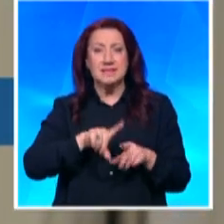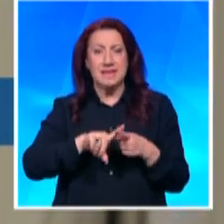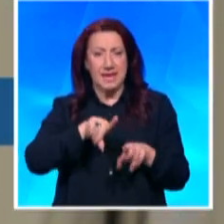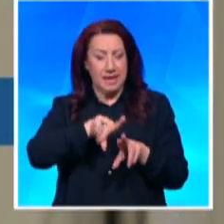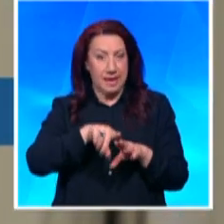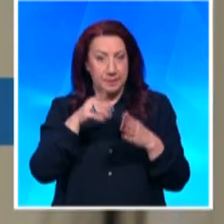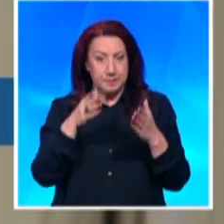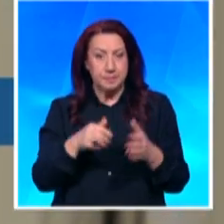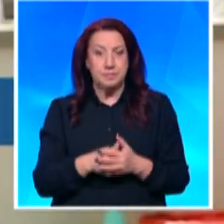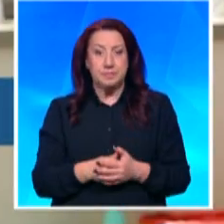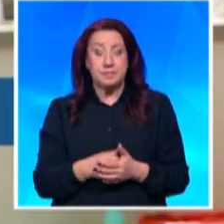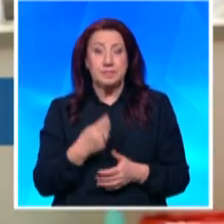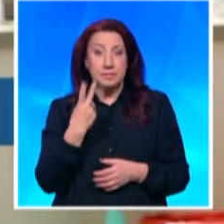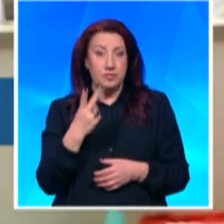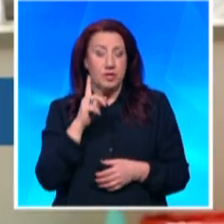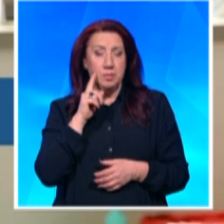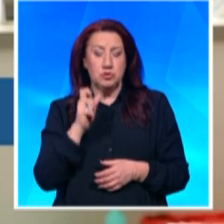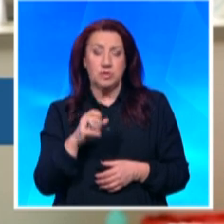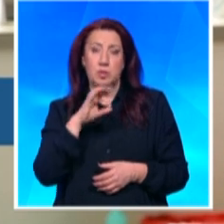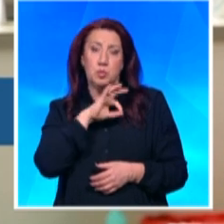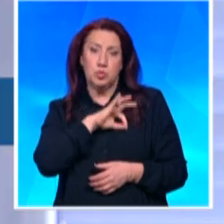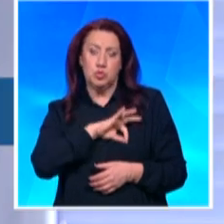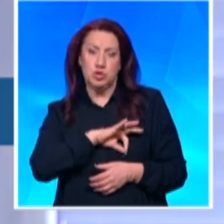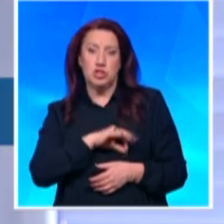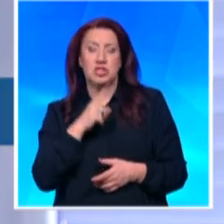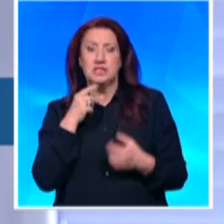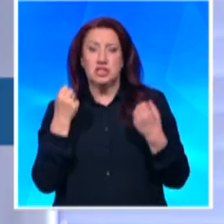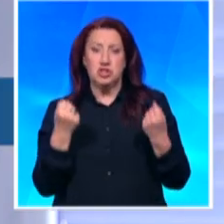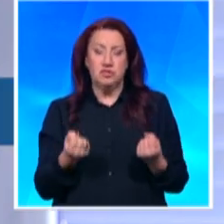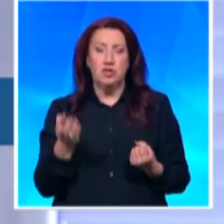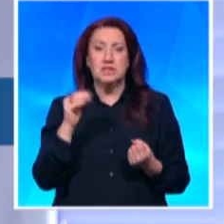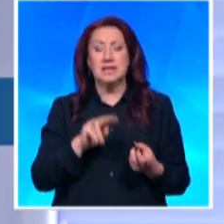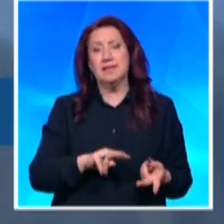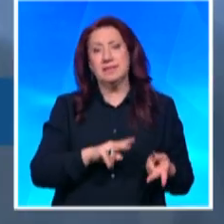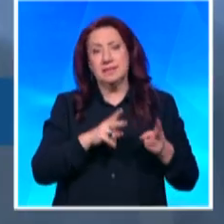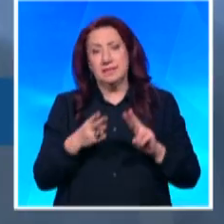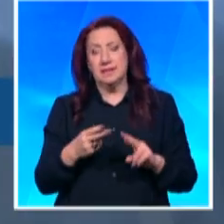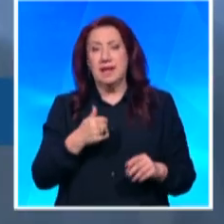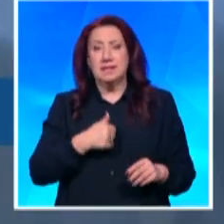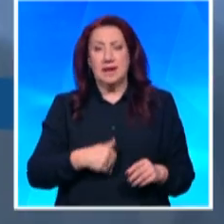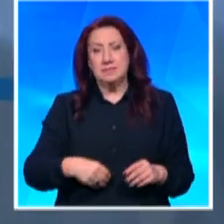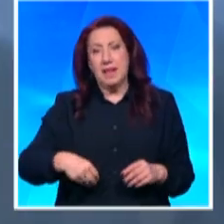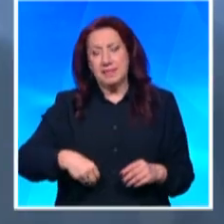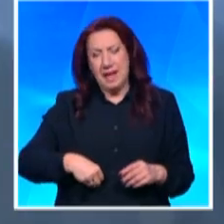Двама души получиха шанс за живот с трансплантация след смъртта на 15-годишно момиче.